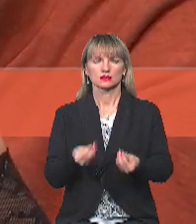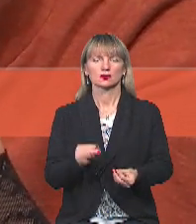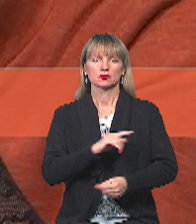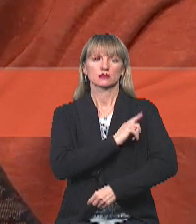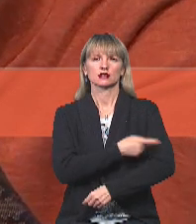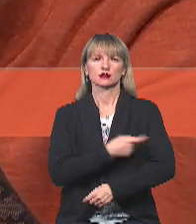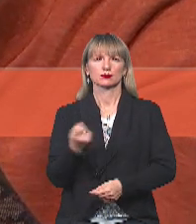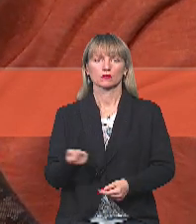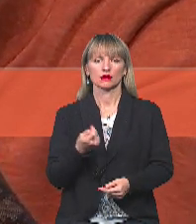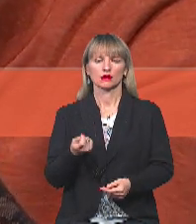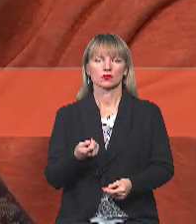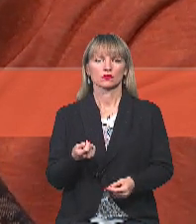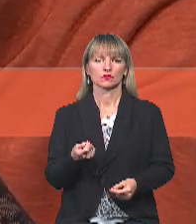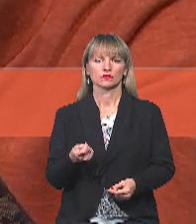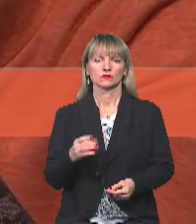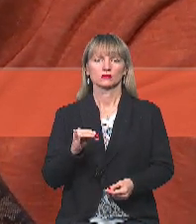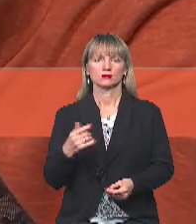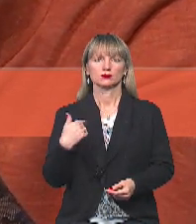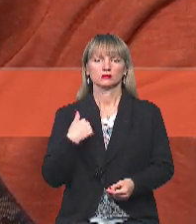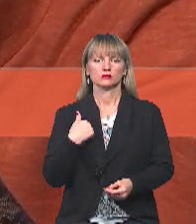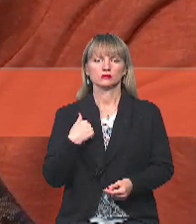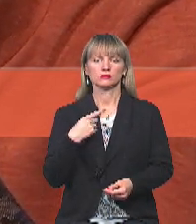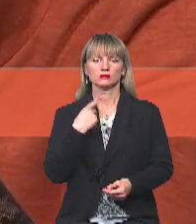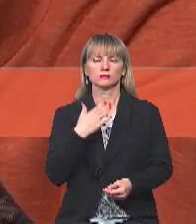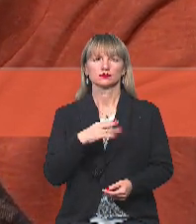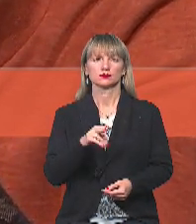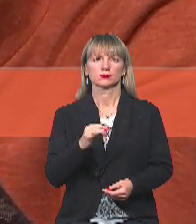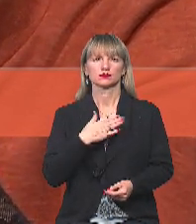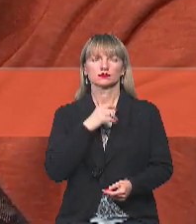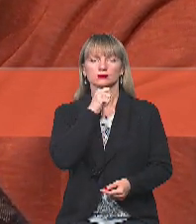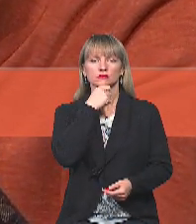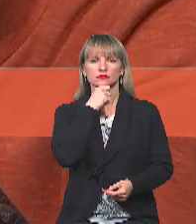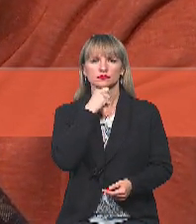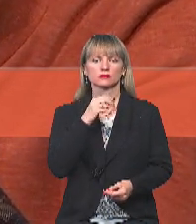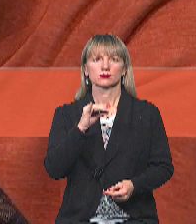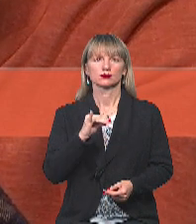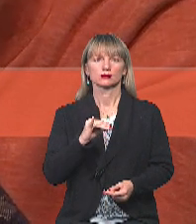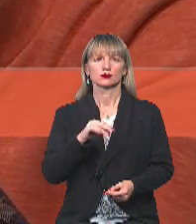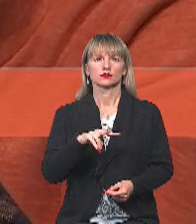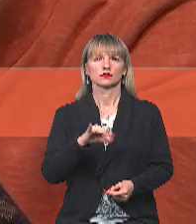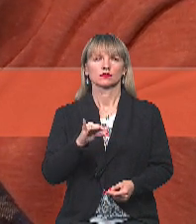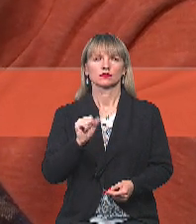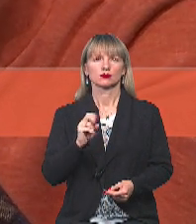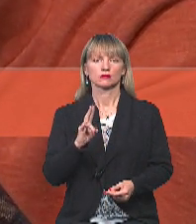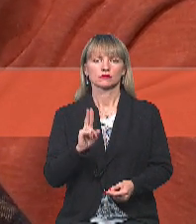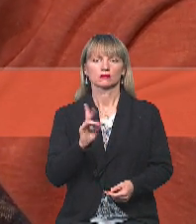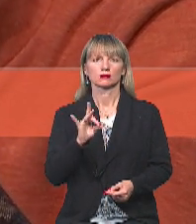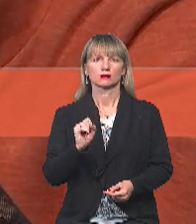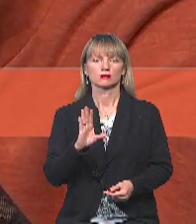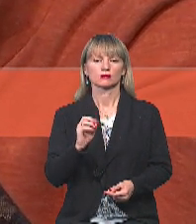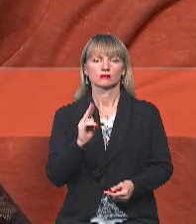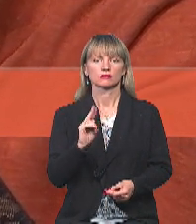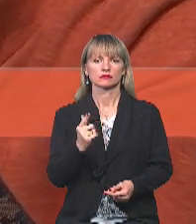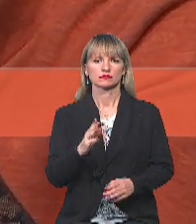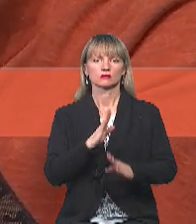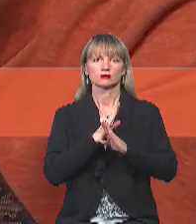І знесилення, так. І от ти сказала про мого діда, Юліан Гаврилович Кравець. Він, на жаль, помер в